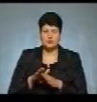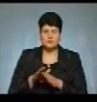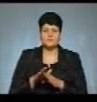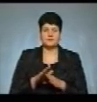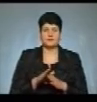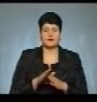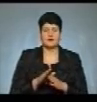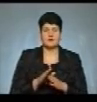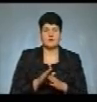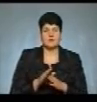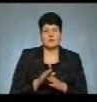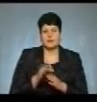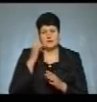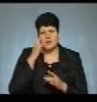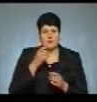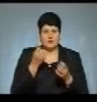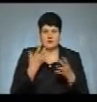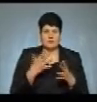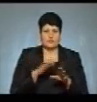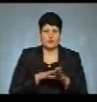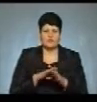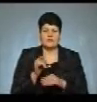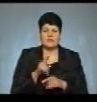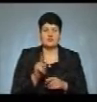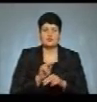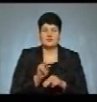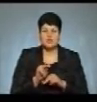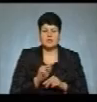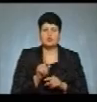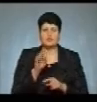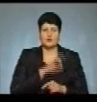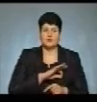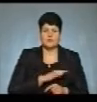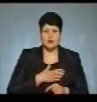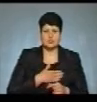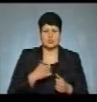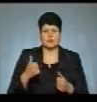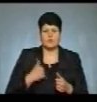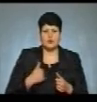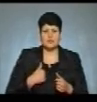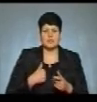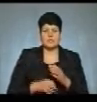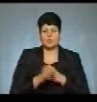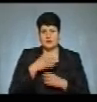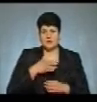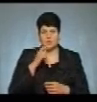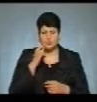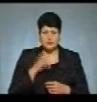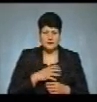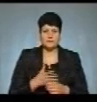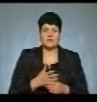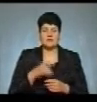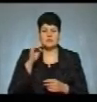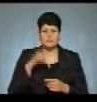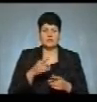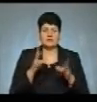нас доволі проста. Ми будемо старатися виконувати те, що нас навчили, і те, що використовують наші воїни на сході нашої країни. Відомі нам трагічні факти,